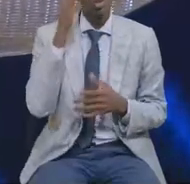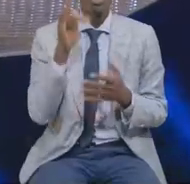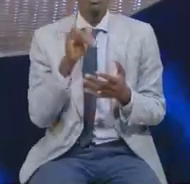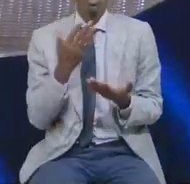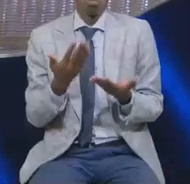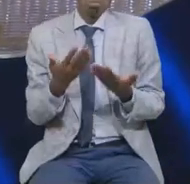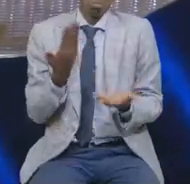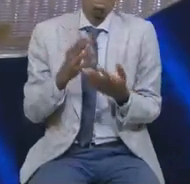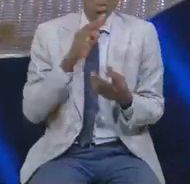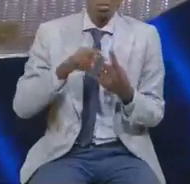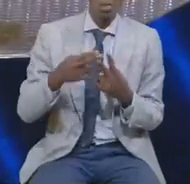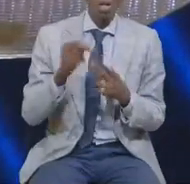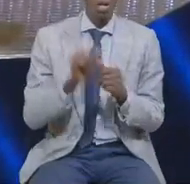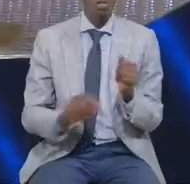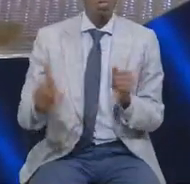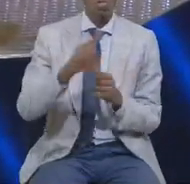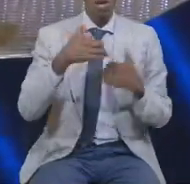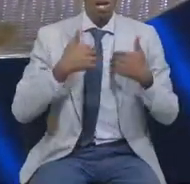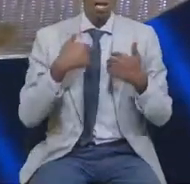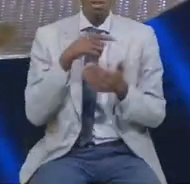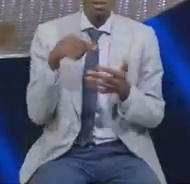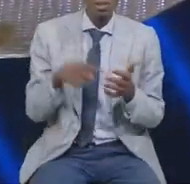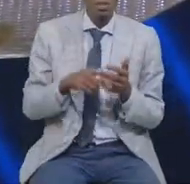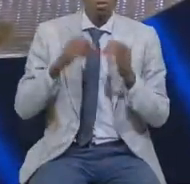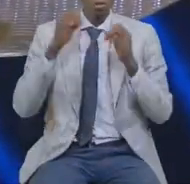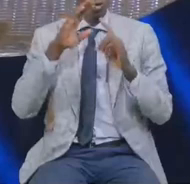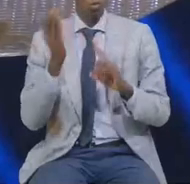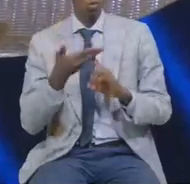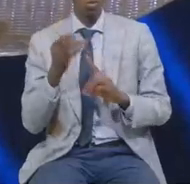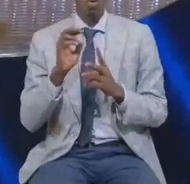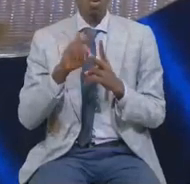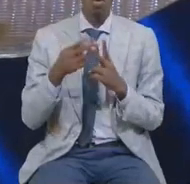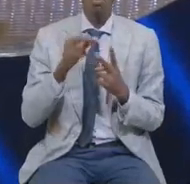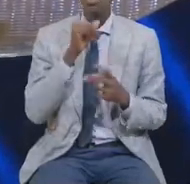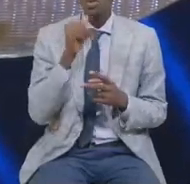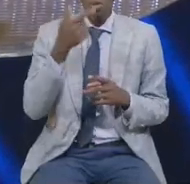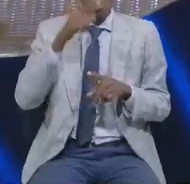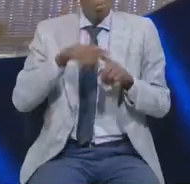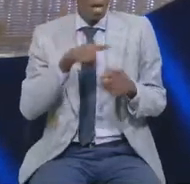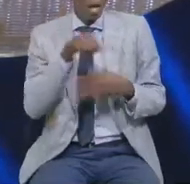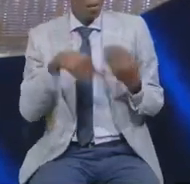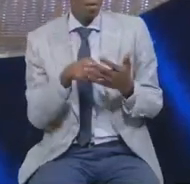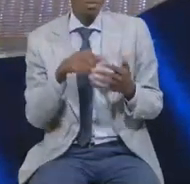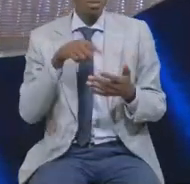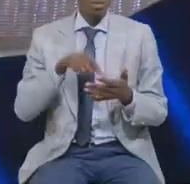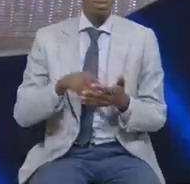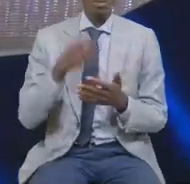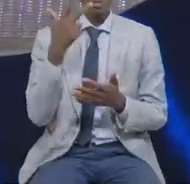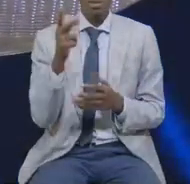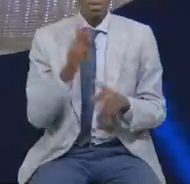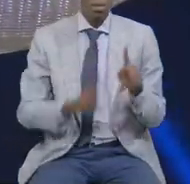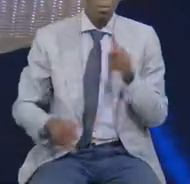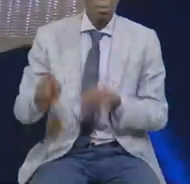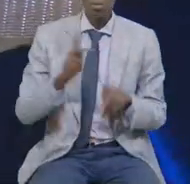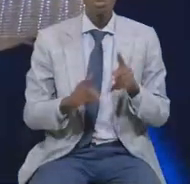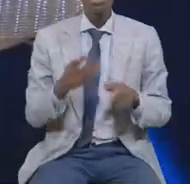la conviction ou pas. Mais dans le cas de ces gens-là, à cause de grandes menaces et du grand